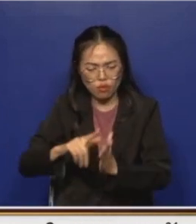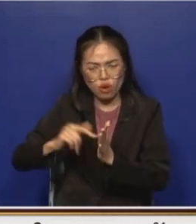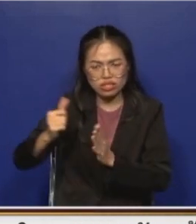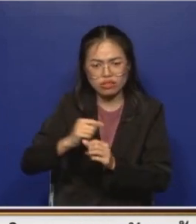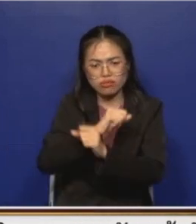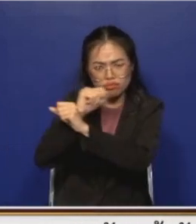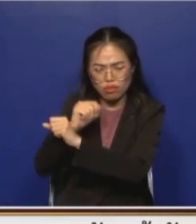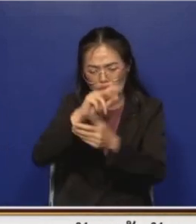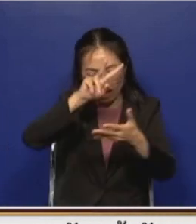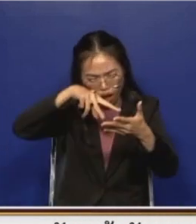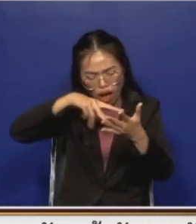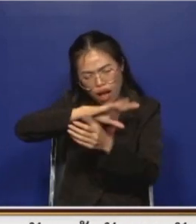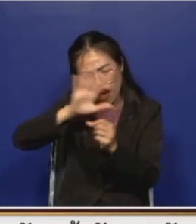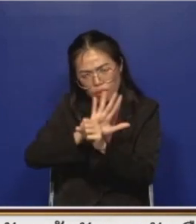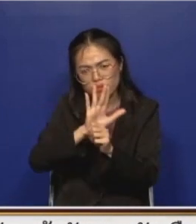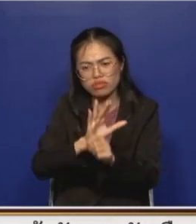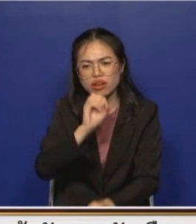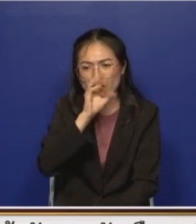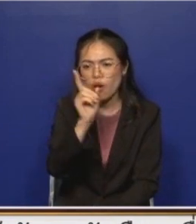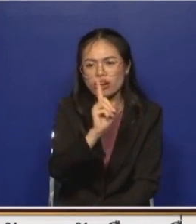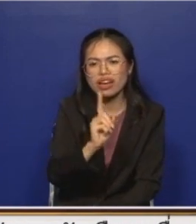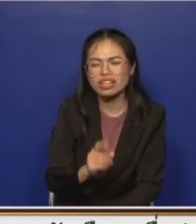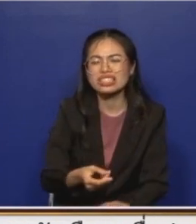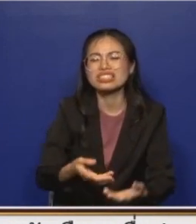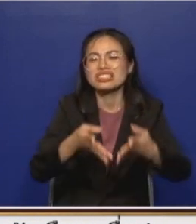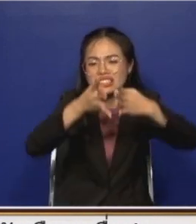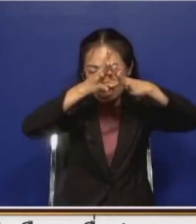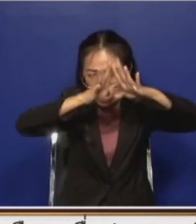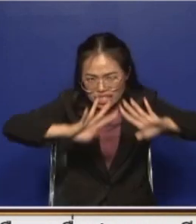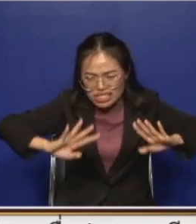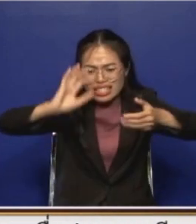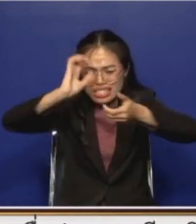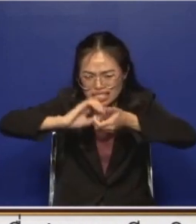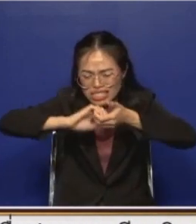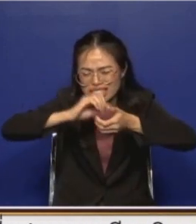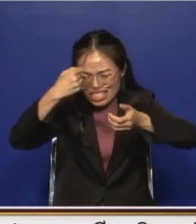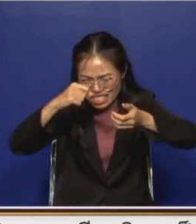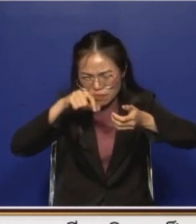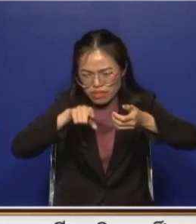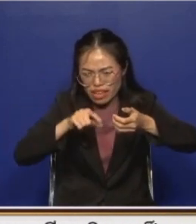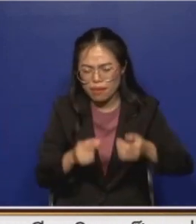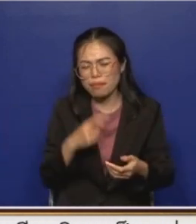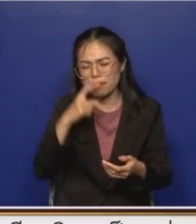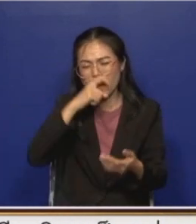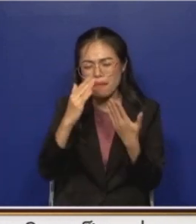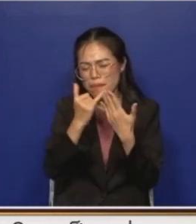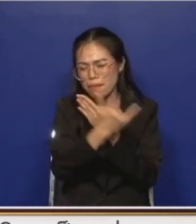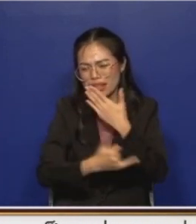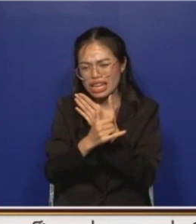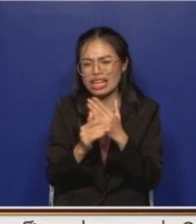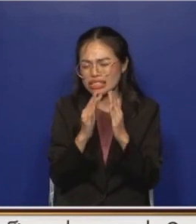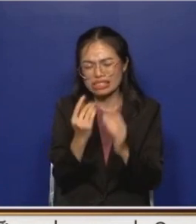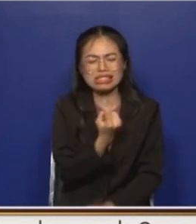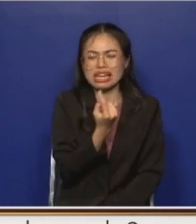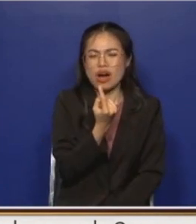าอีห้อหนึ่งคือซิโนแวคผมไม่คิดว่าก็หรือจะได้อันนั้นก่อนพอต